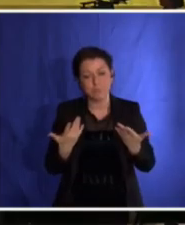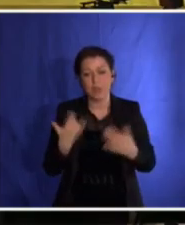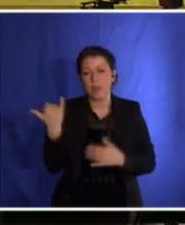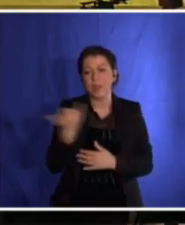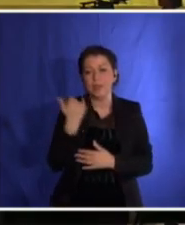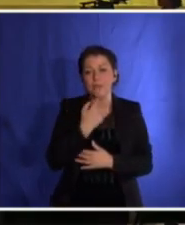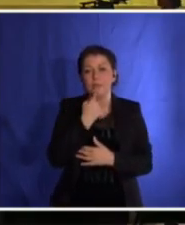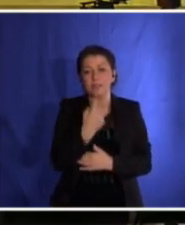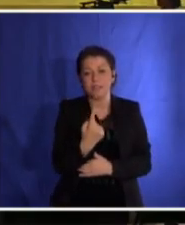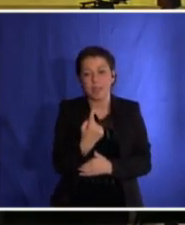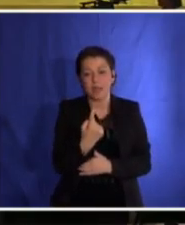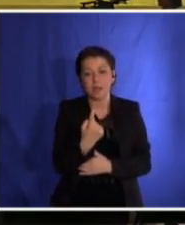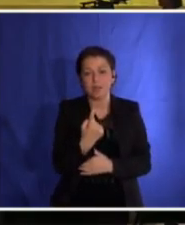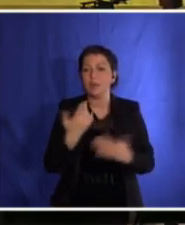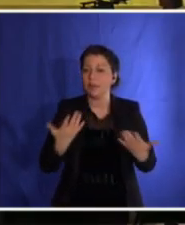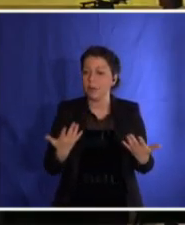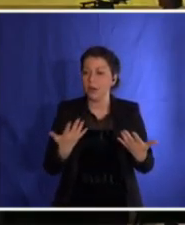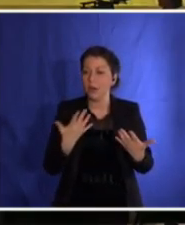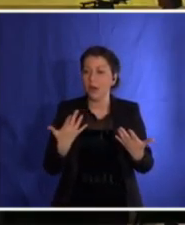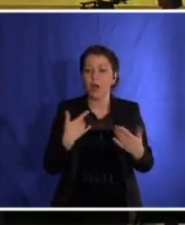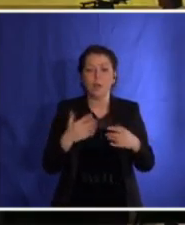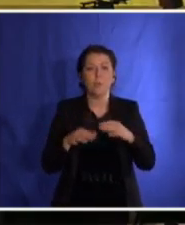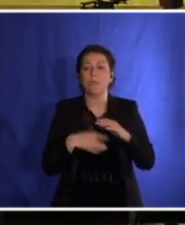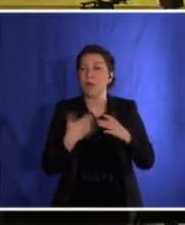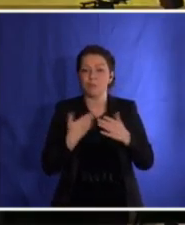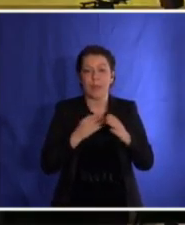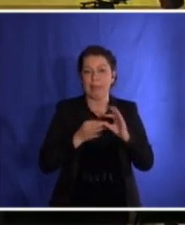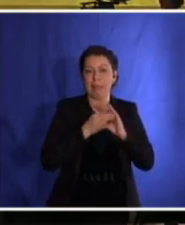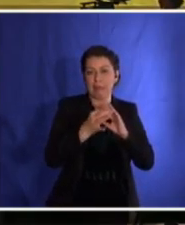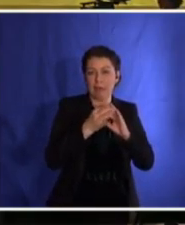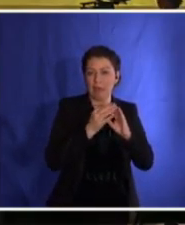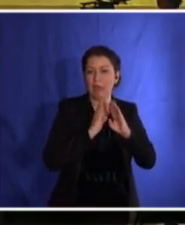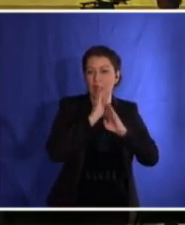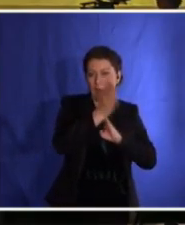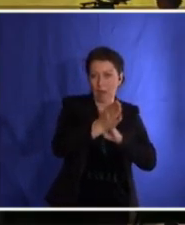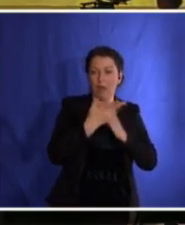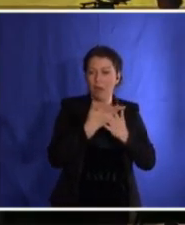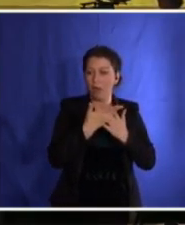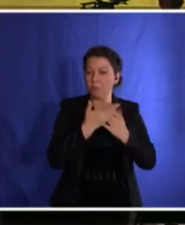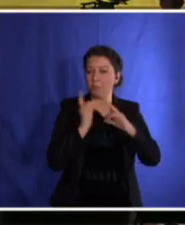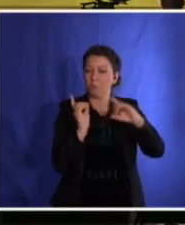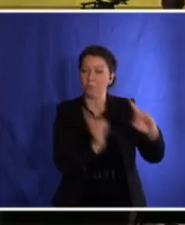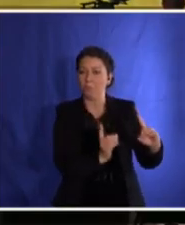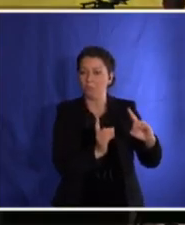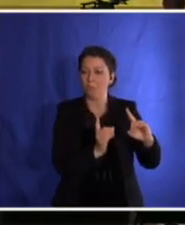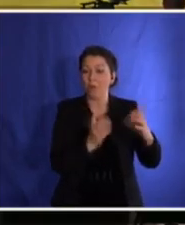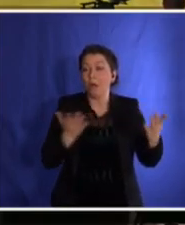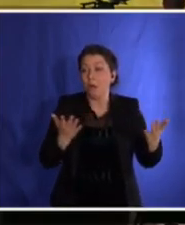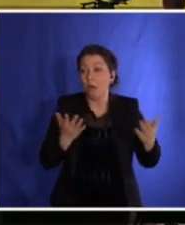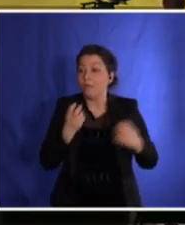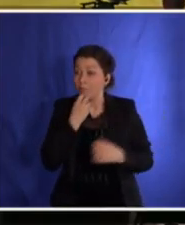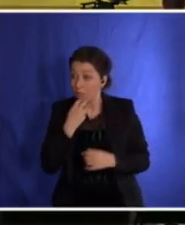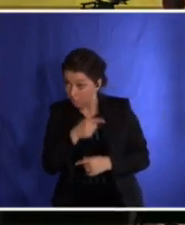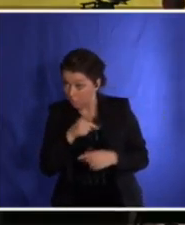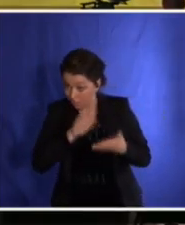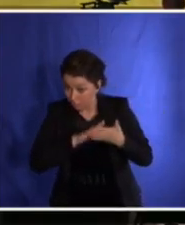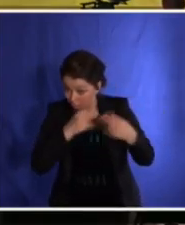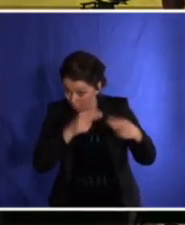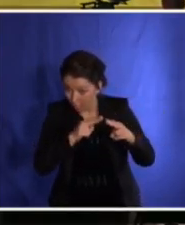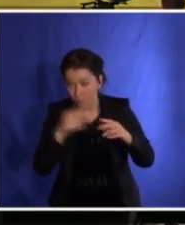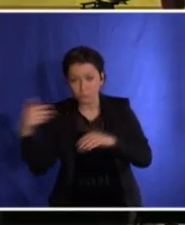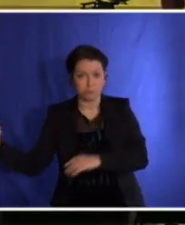geheißen, wenn eine Linie oder irgendetwas eingestellt wurde, ja, wenn ihr es wollt, dann zahlt es.